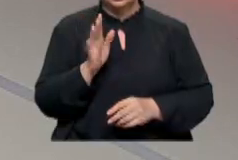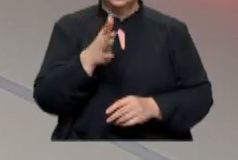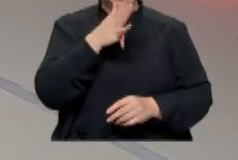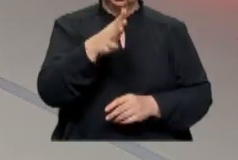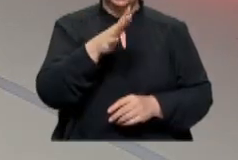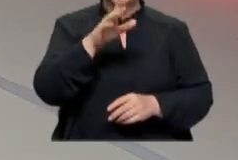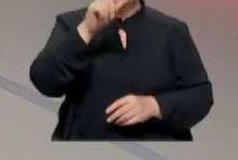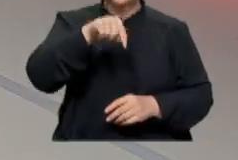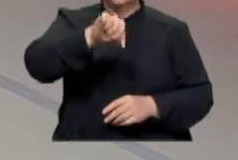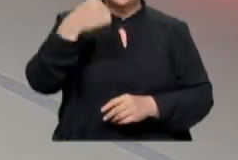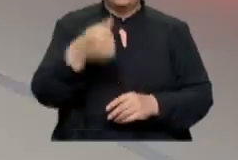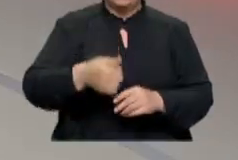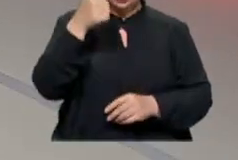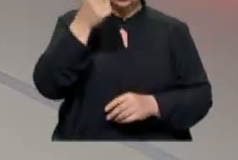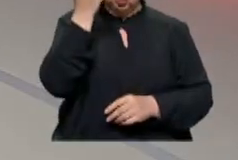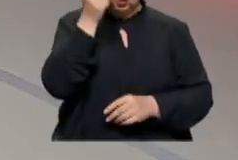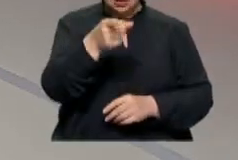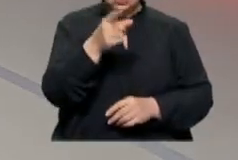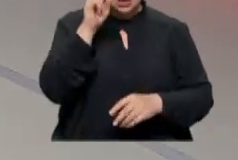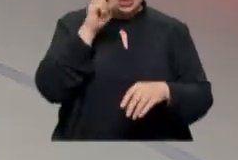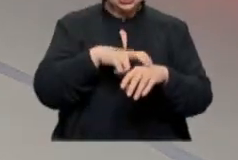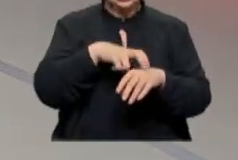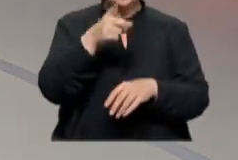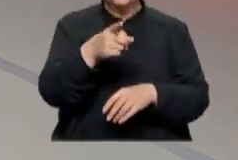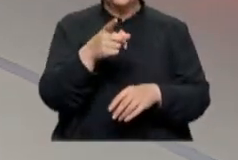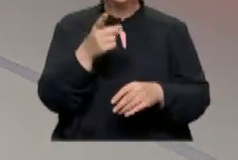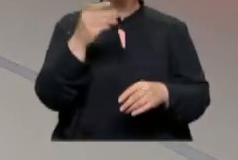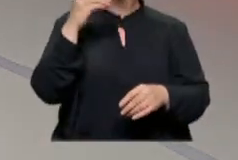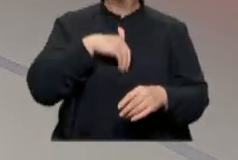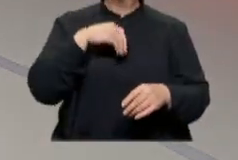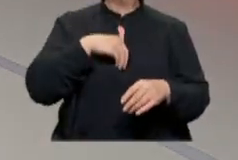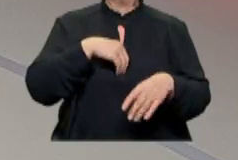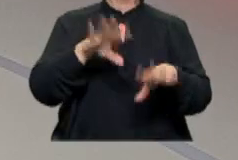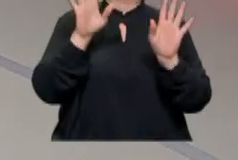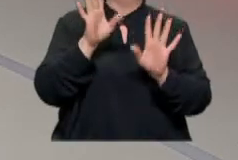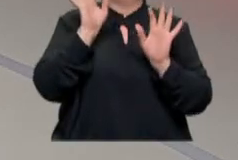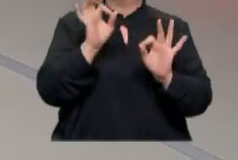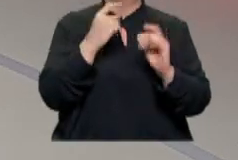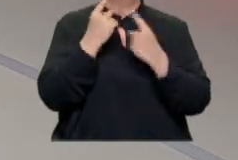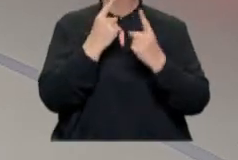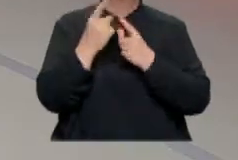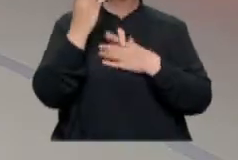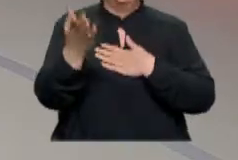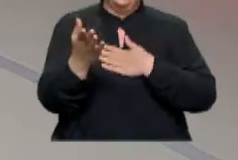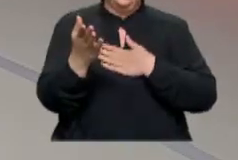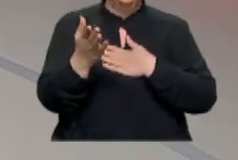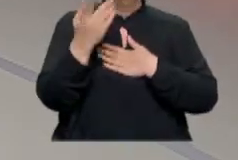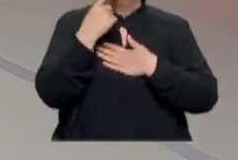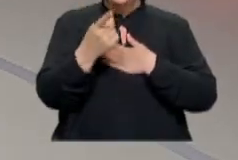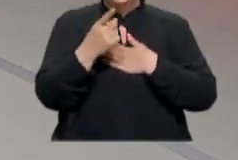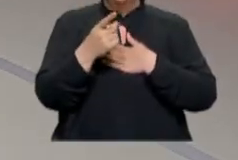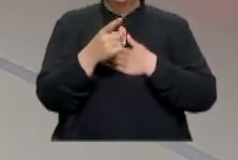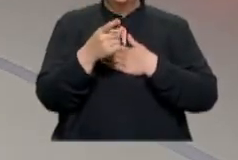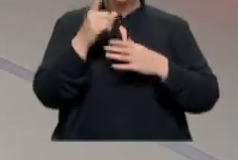biliyorsunuz Hazine ve Maliye Bakanı kendisi, unuttuysanız hatırlatayım. Hani sanırsınız değil çünkü öyle konuşuyor ki. Diyor ki